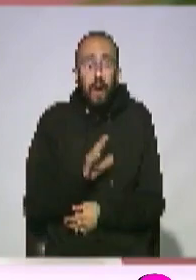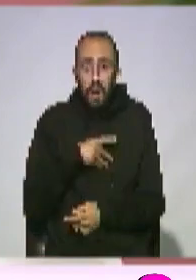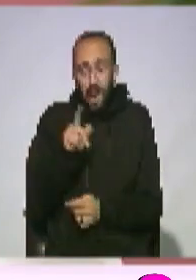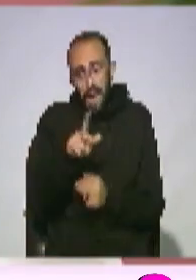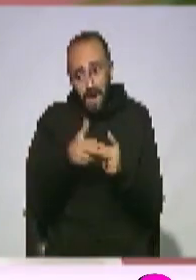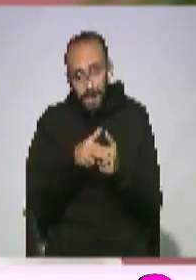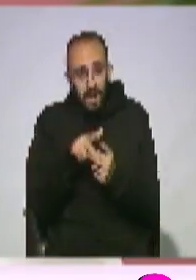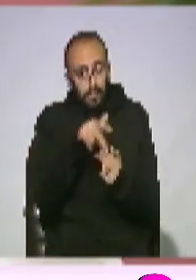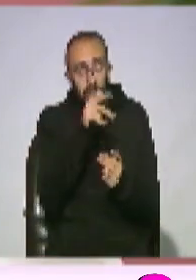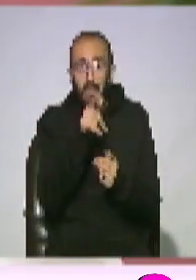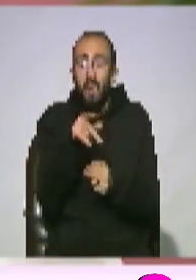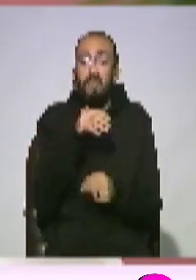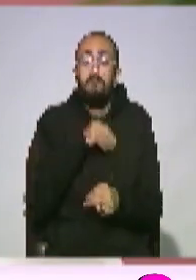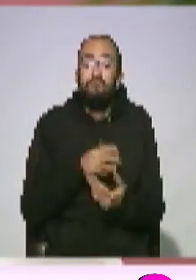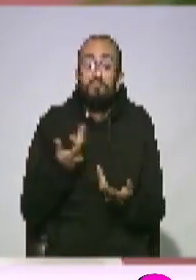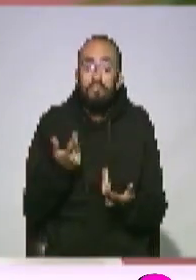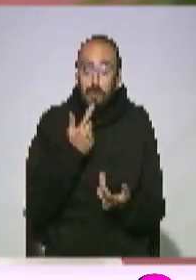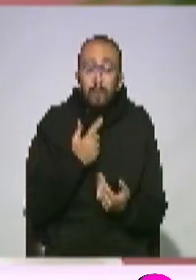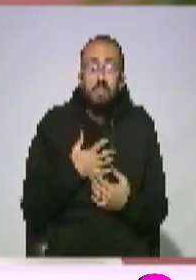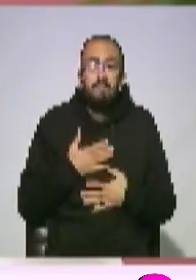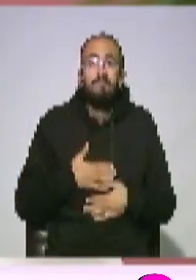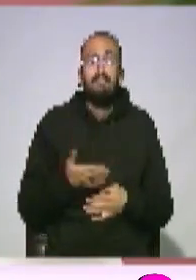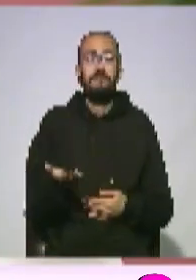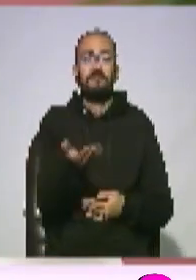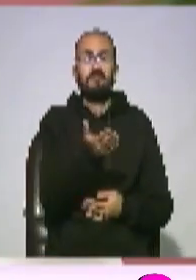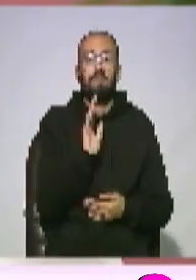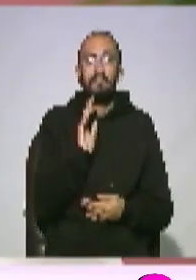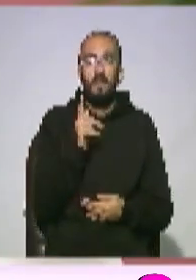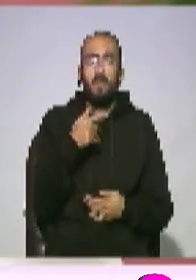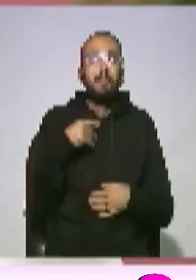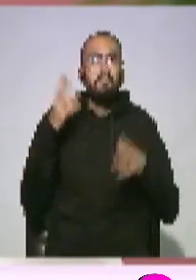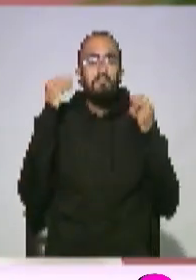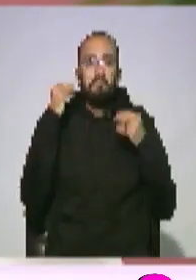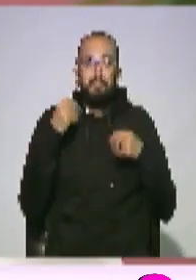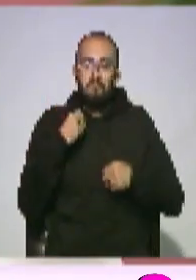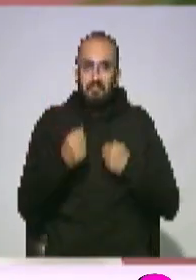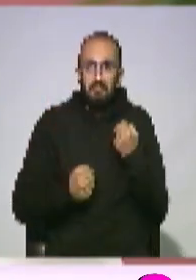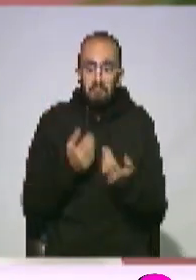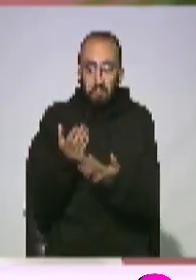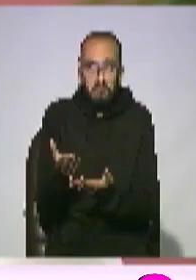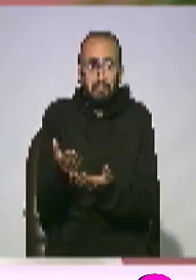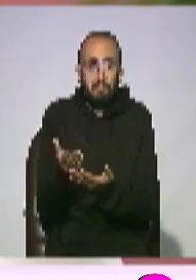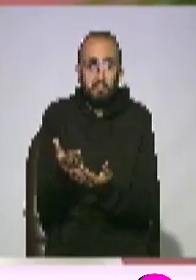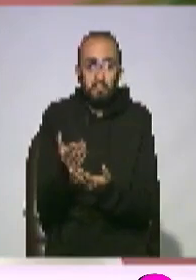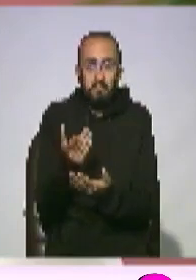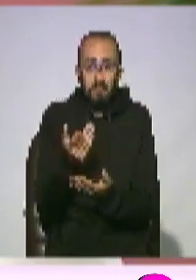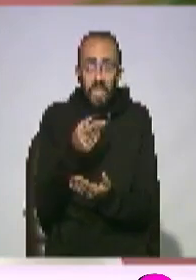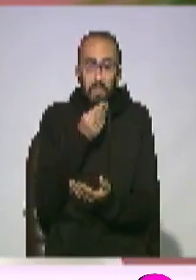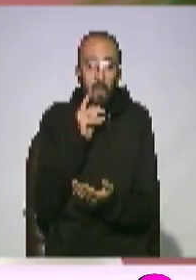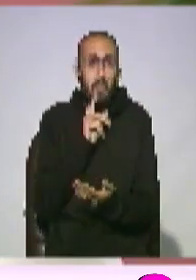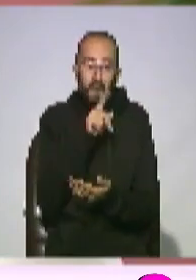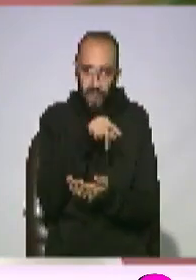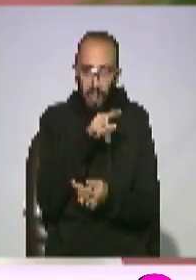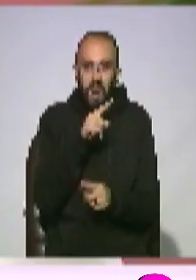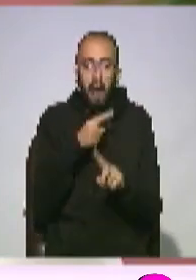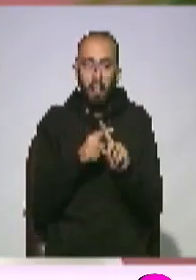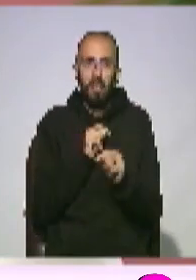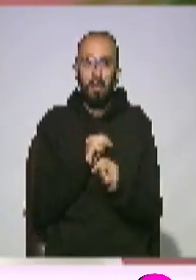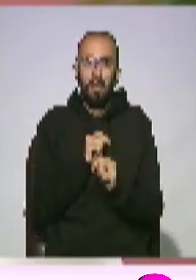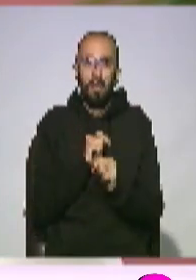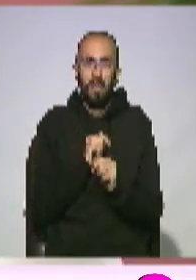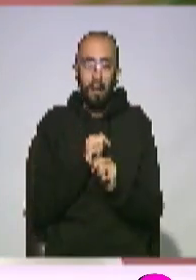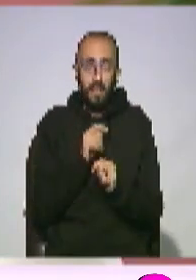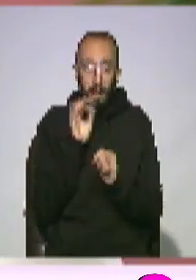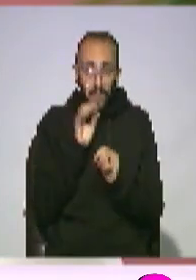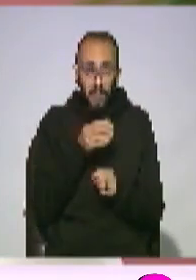اقول له ده له لا هو عايز يلعب من اجل المتعه، من اجل ان انا اشغل وقتي وطاقتي. هنا بيبقى خطا من بعض الاهل، ولكن الاهل